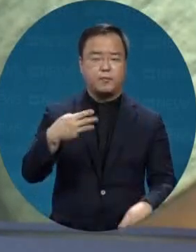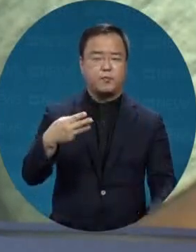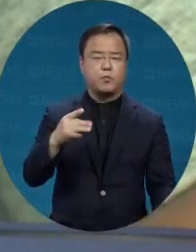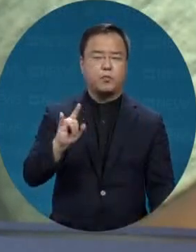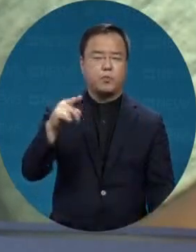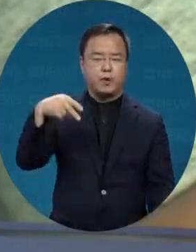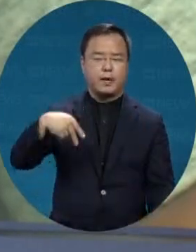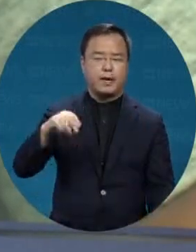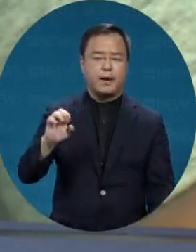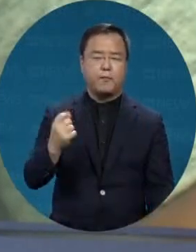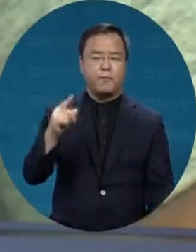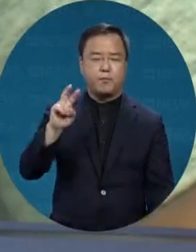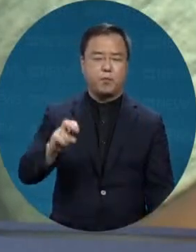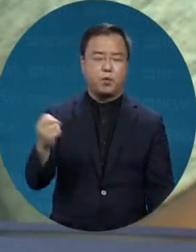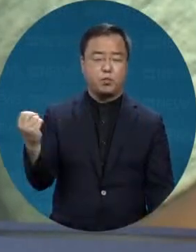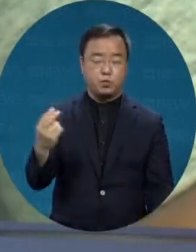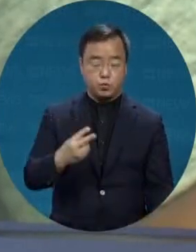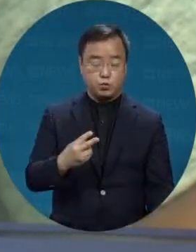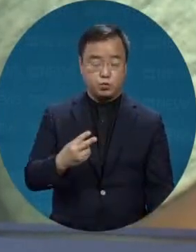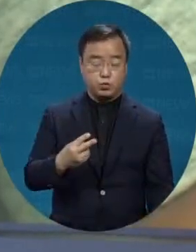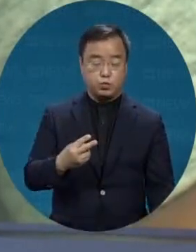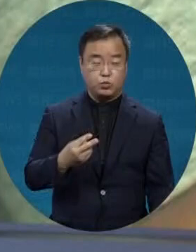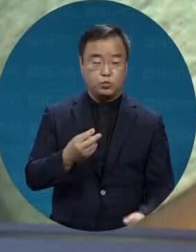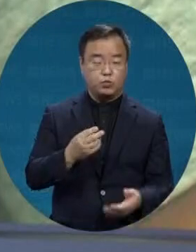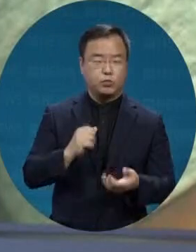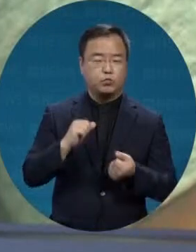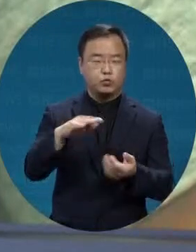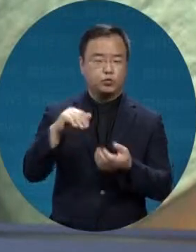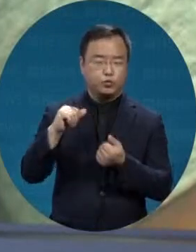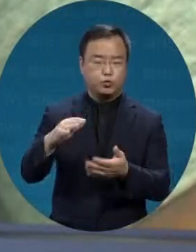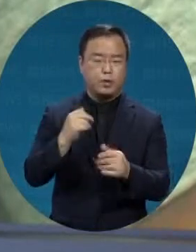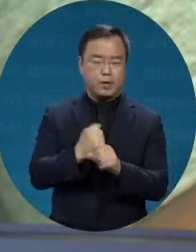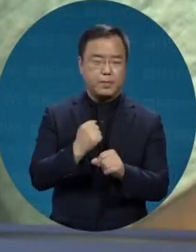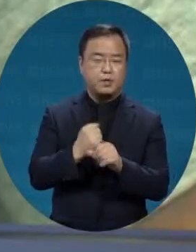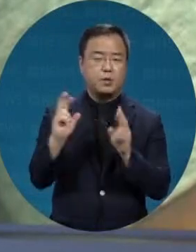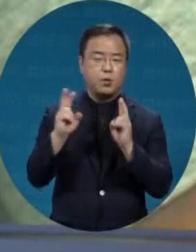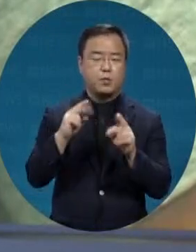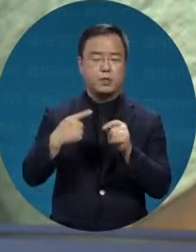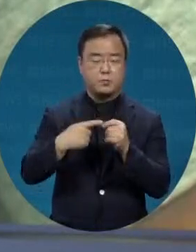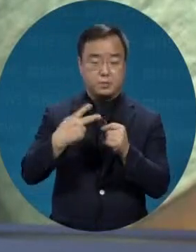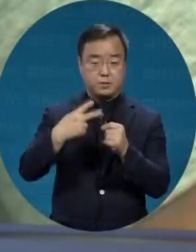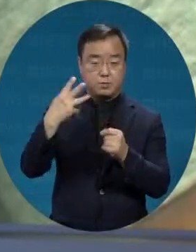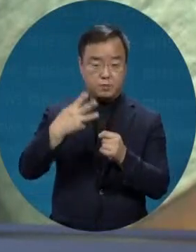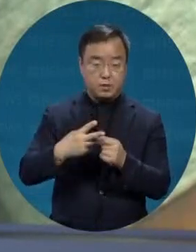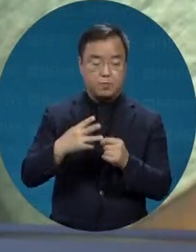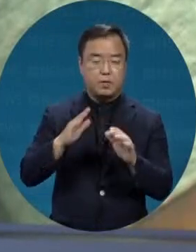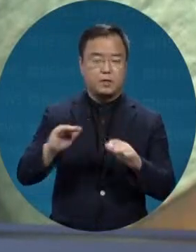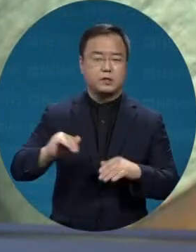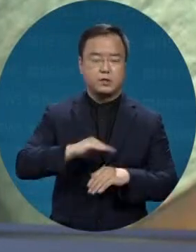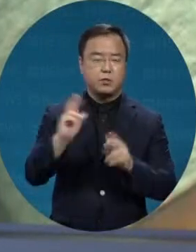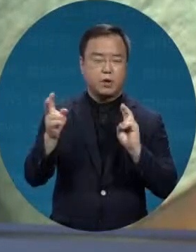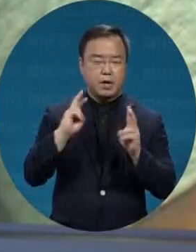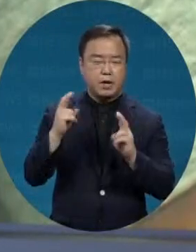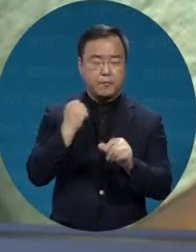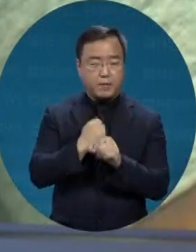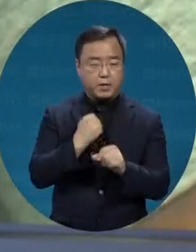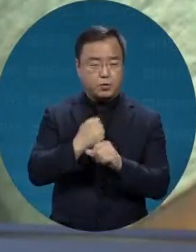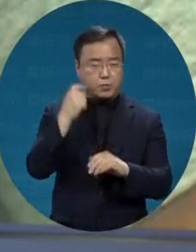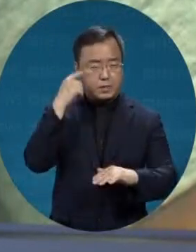회사와 웹툰 유통회사 웹툰 제작회사 세 가지로 나눠져 있습니다 저희 회사는 웹툰을 기획하고